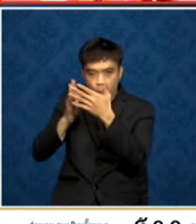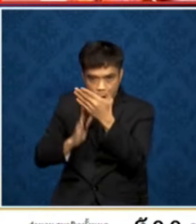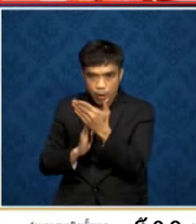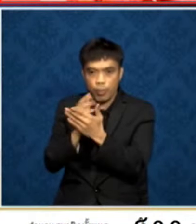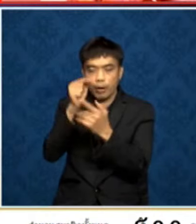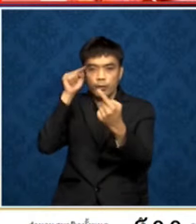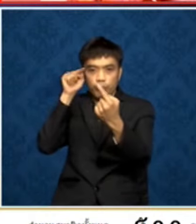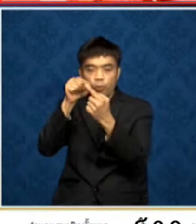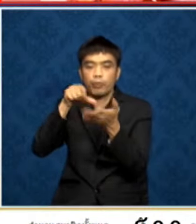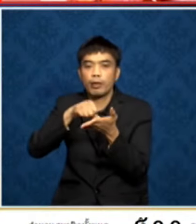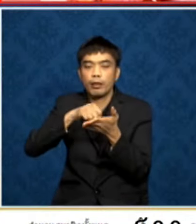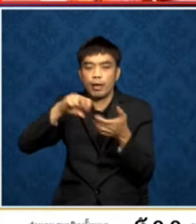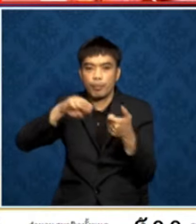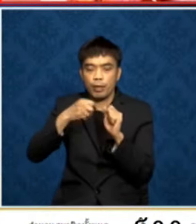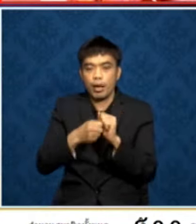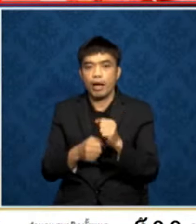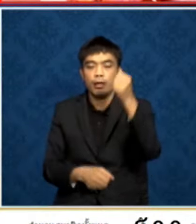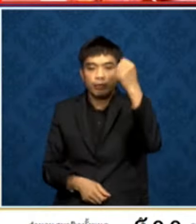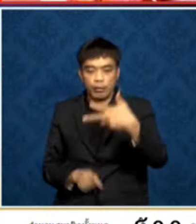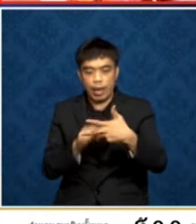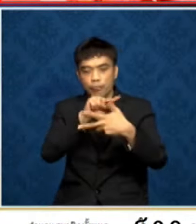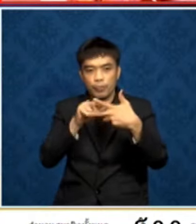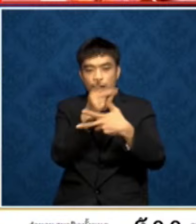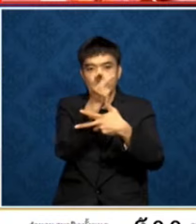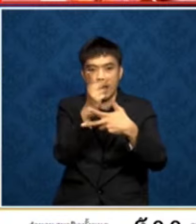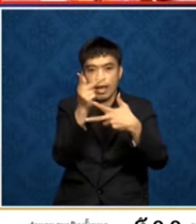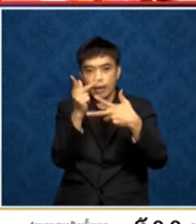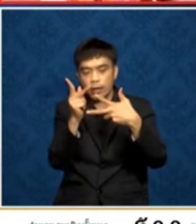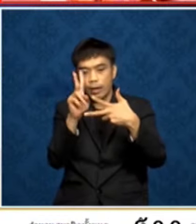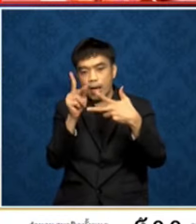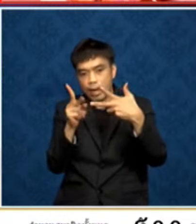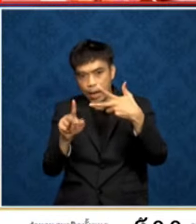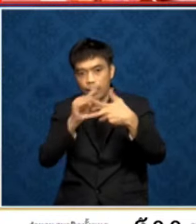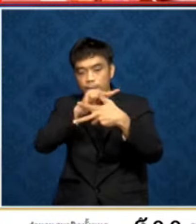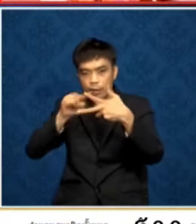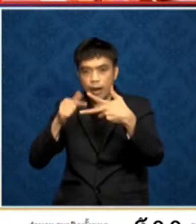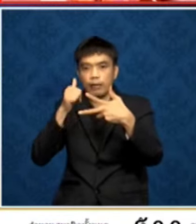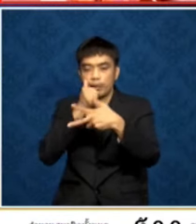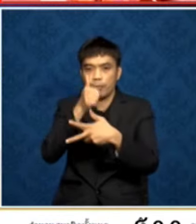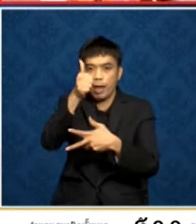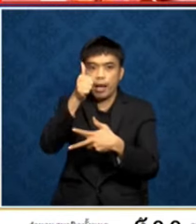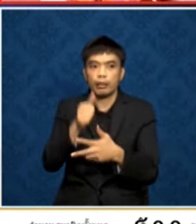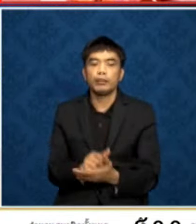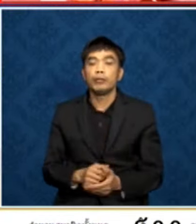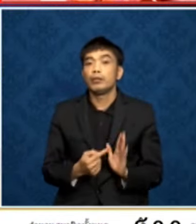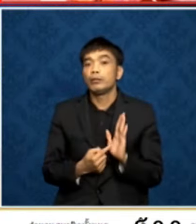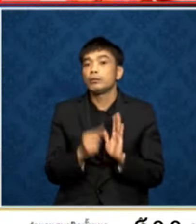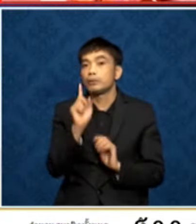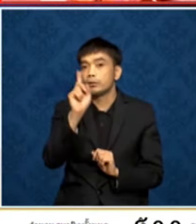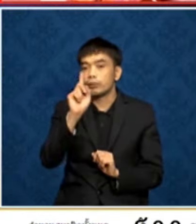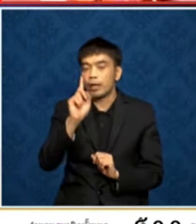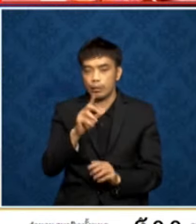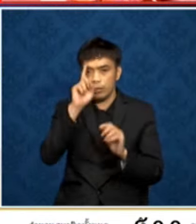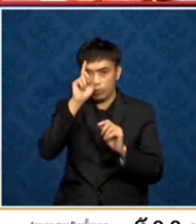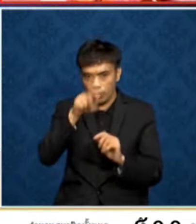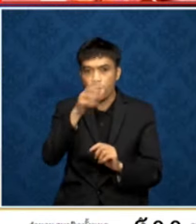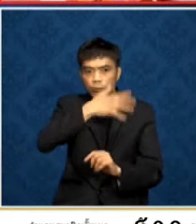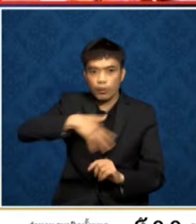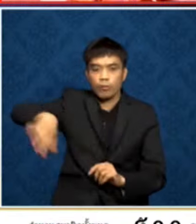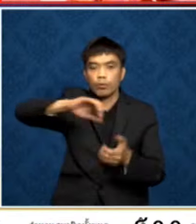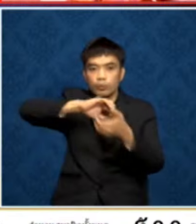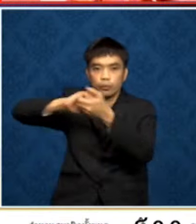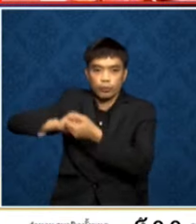แก้ไขปัญหาทั้ง 3คาได้อย่างครบวงจรคือการเพิ่มสัดส่วนให้มีความร่วมมือของประชาชน